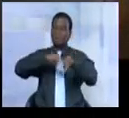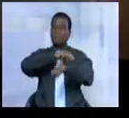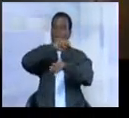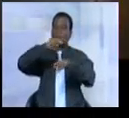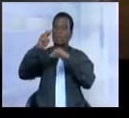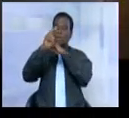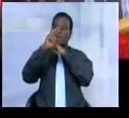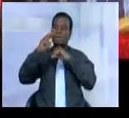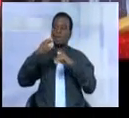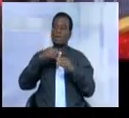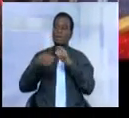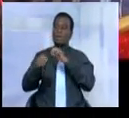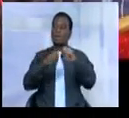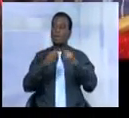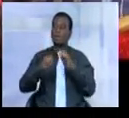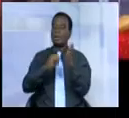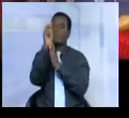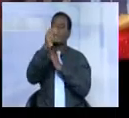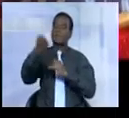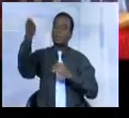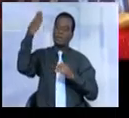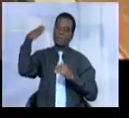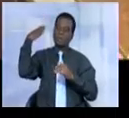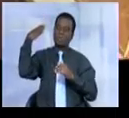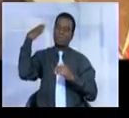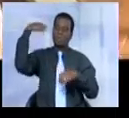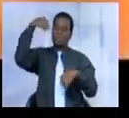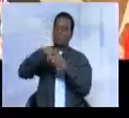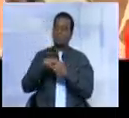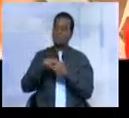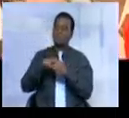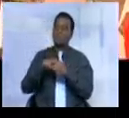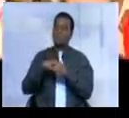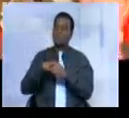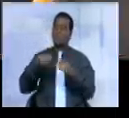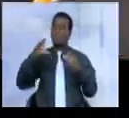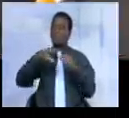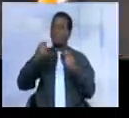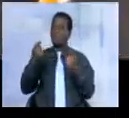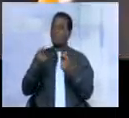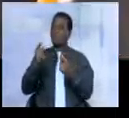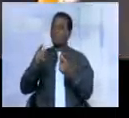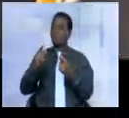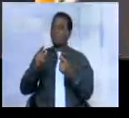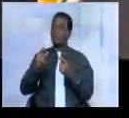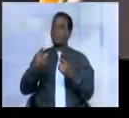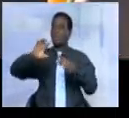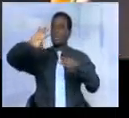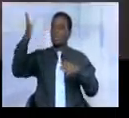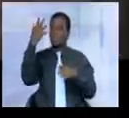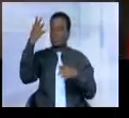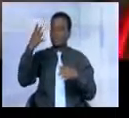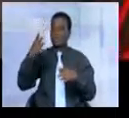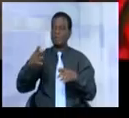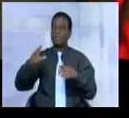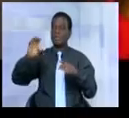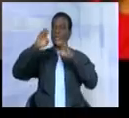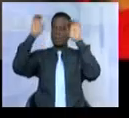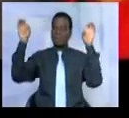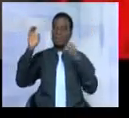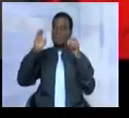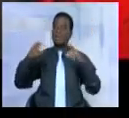Ouattara a effectuée en juin de l'année dernière dans le cadre de la TICAD 5, entendez la cinquième édition des rencontres entre